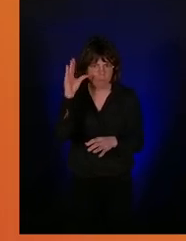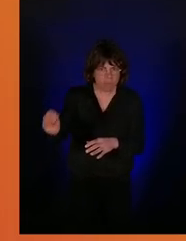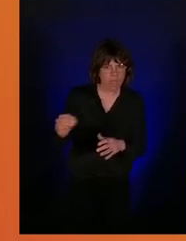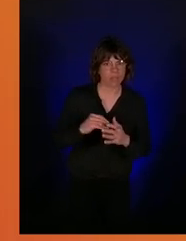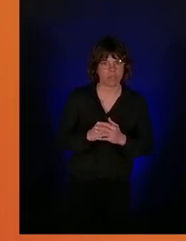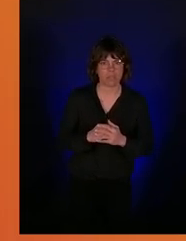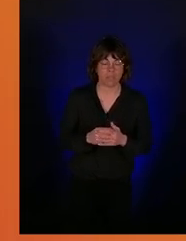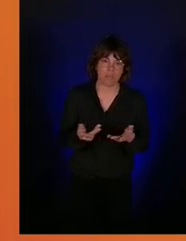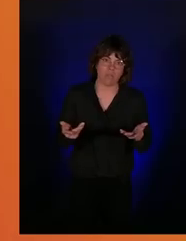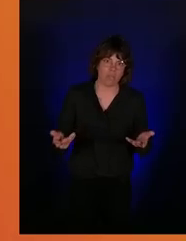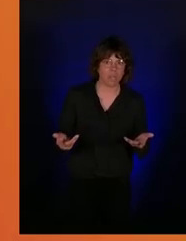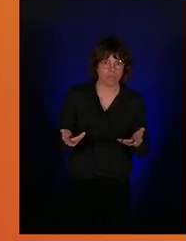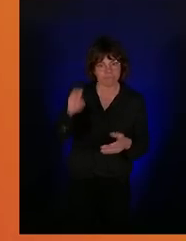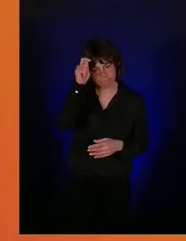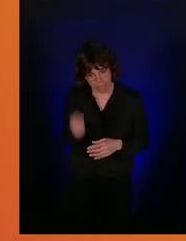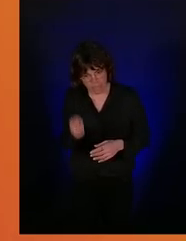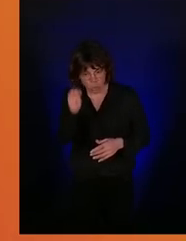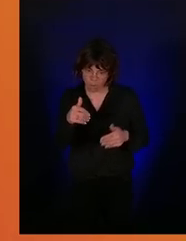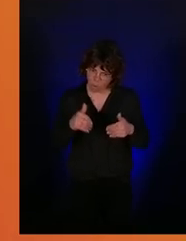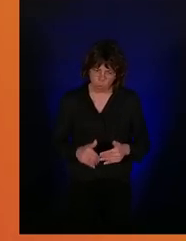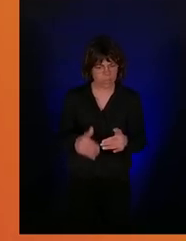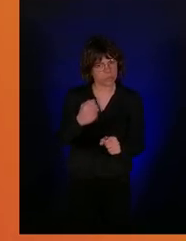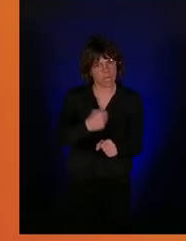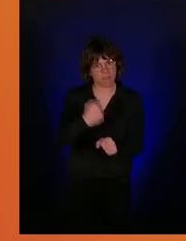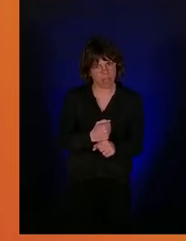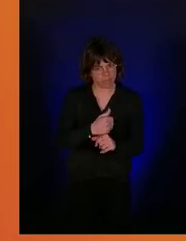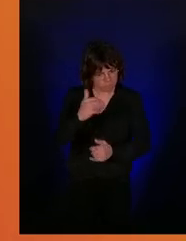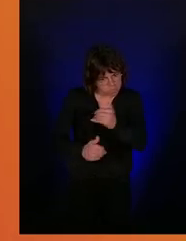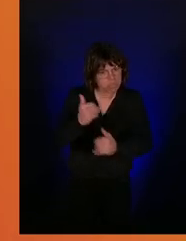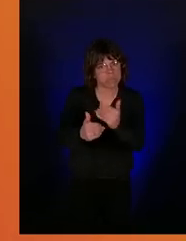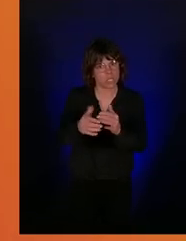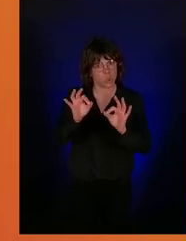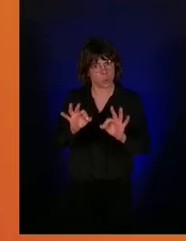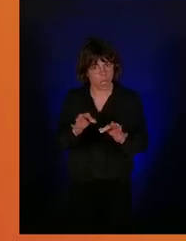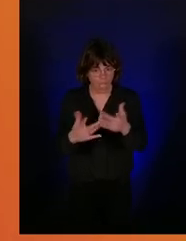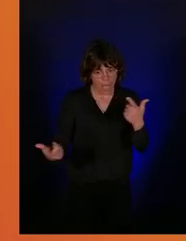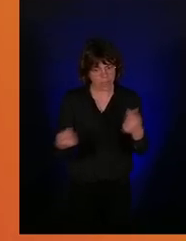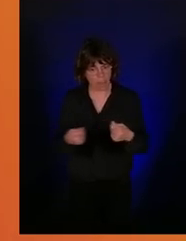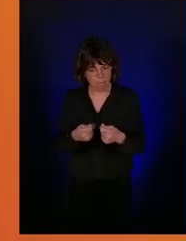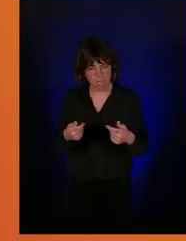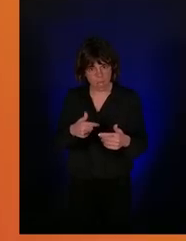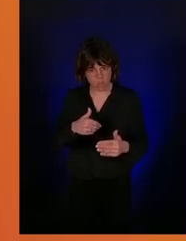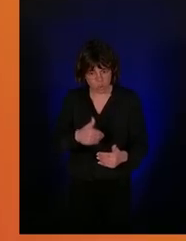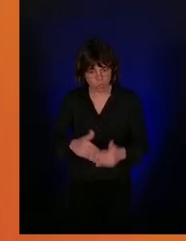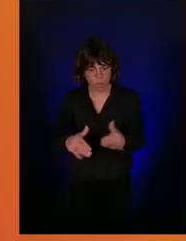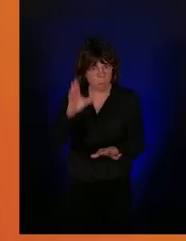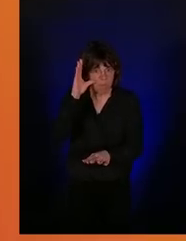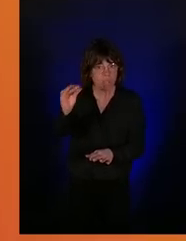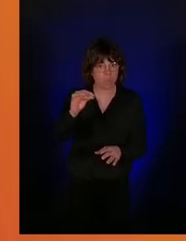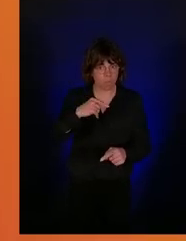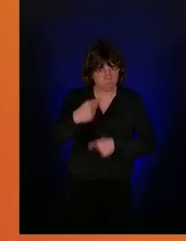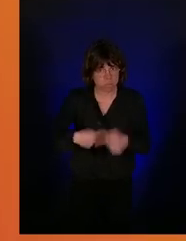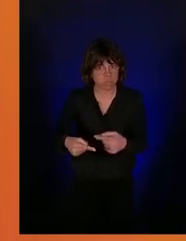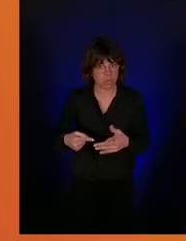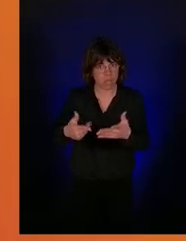est évidemment à saluer, à poursuivre, à amplifier et à générer partout dans toutes les professions et tous